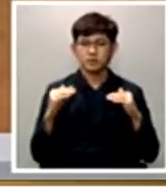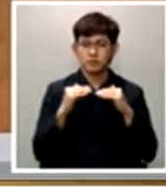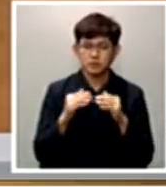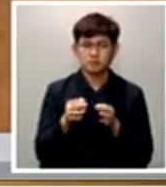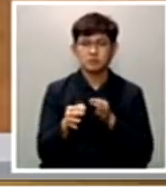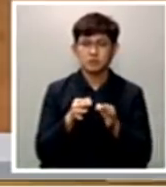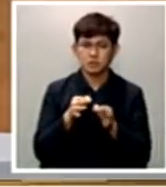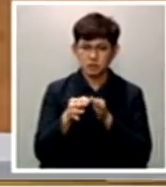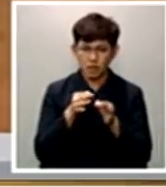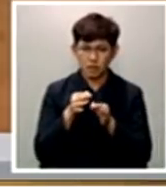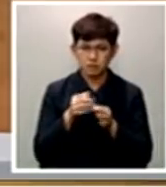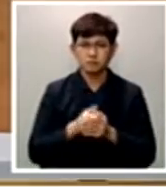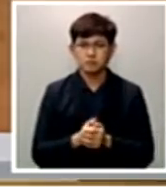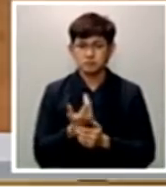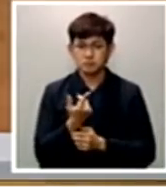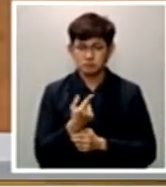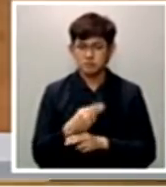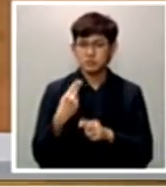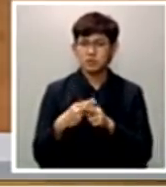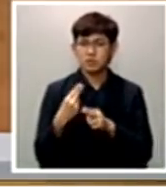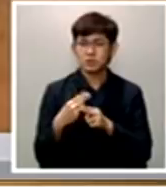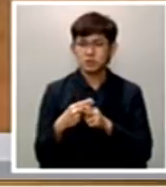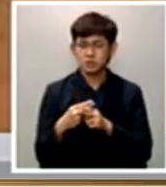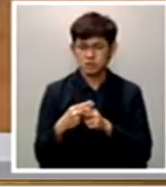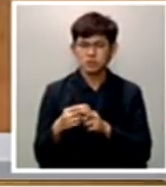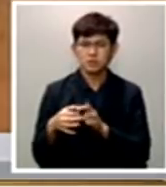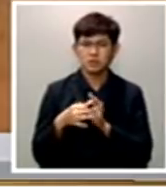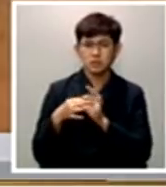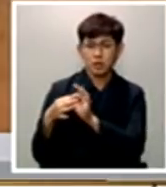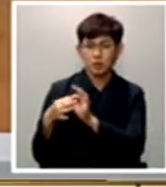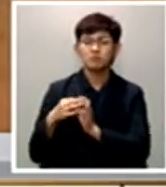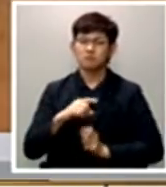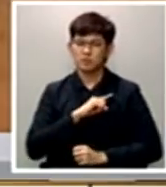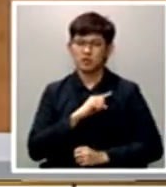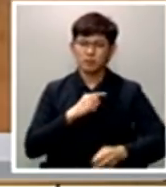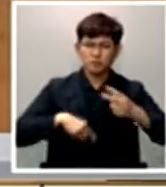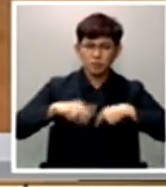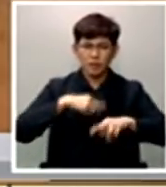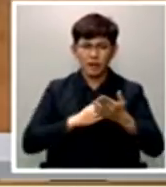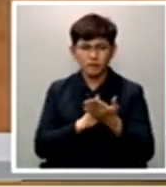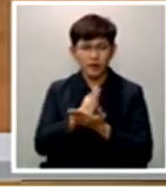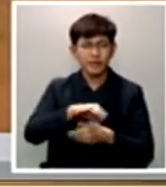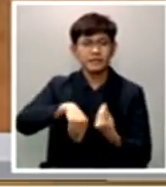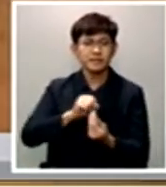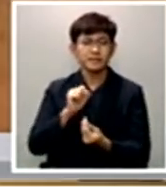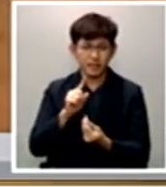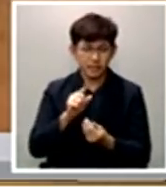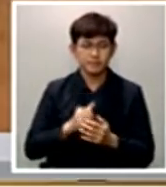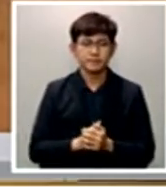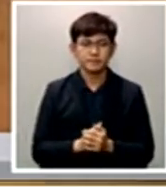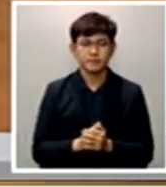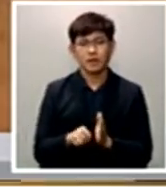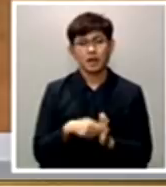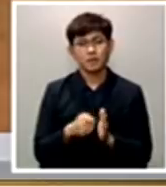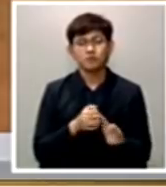งในฐานะที่ท่านถูกพาดพิงในฐานะที่ท่านกำกับควบคุมกำกับด้านเศรษฐกิจอยู่ฉะนั้นท่านจึ